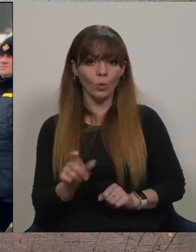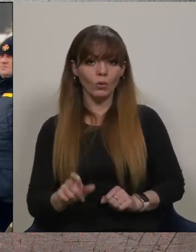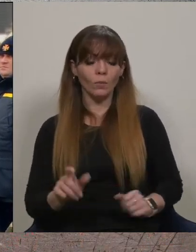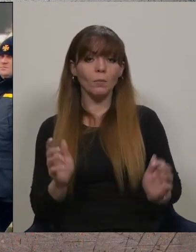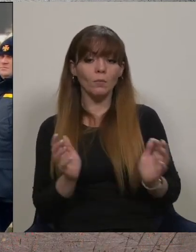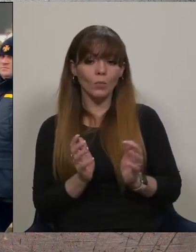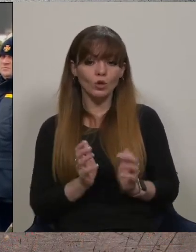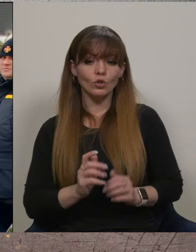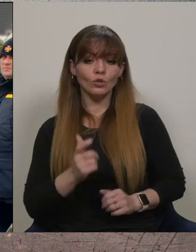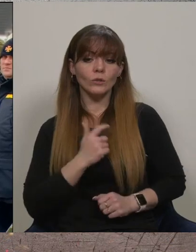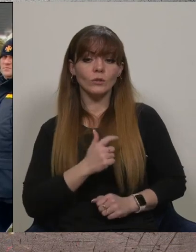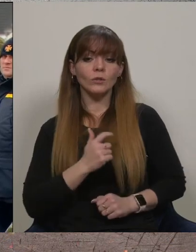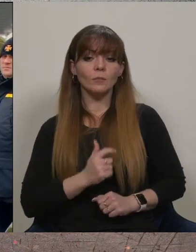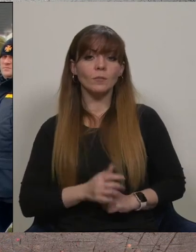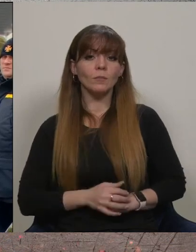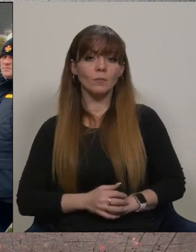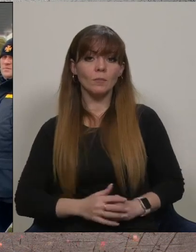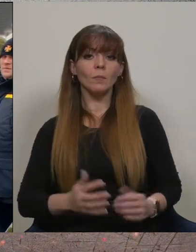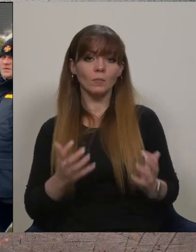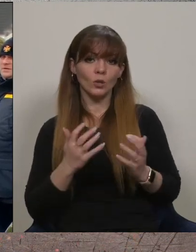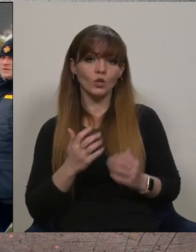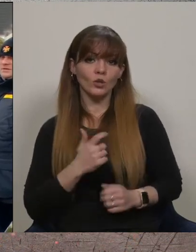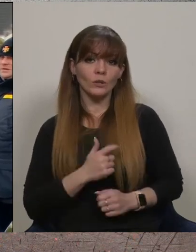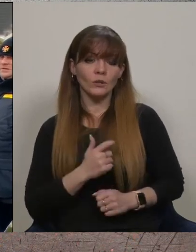Бережіть себе. Бережіть себе.